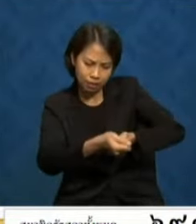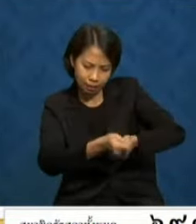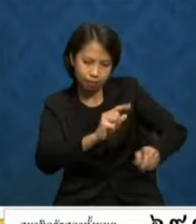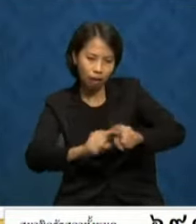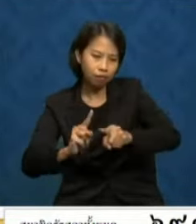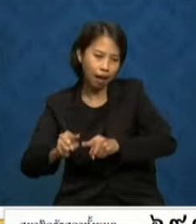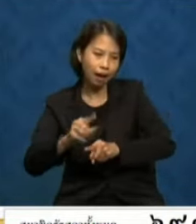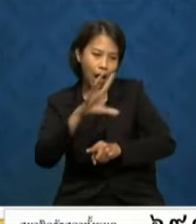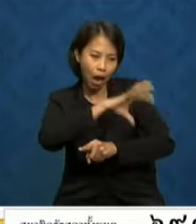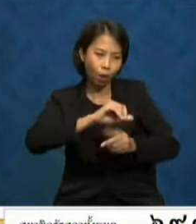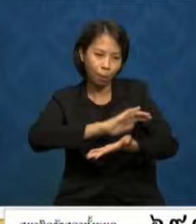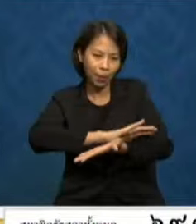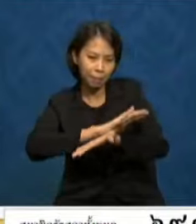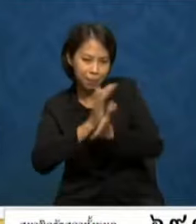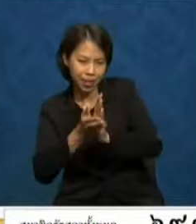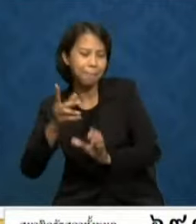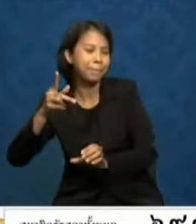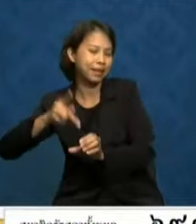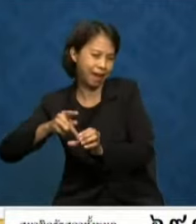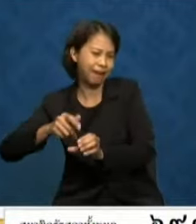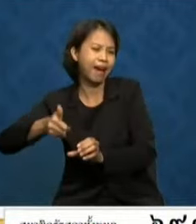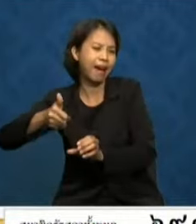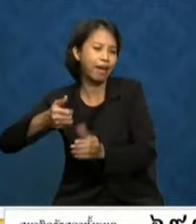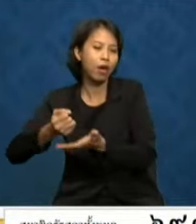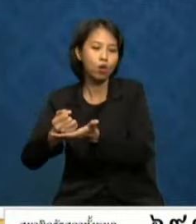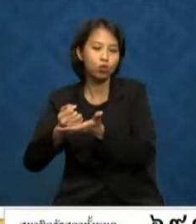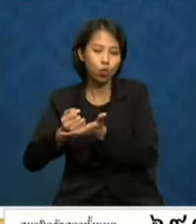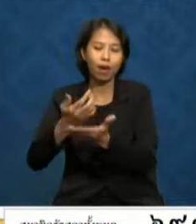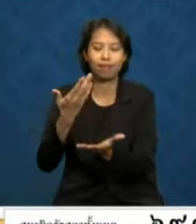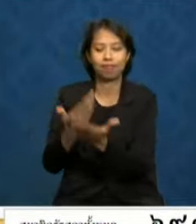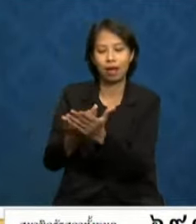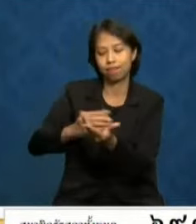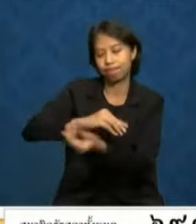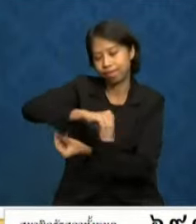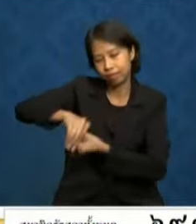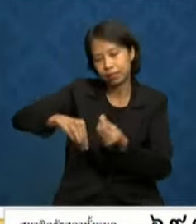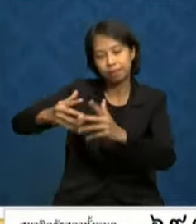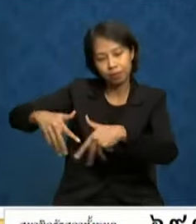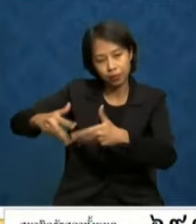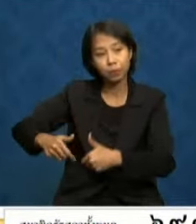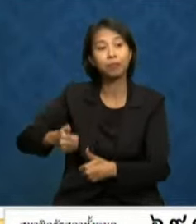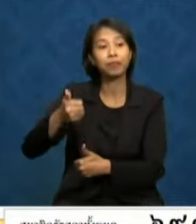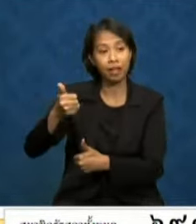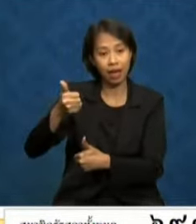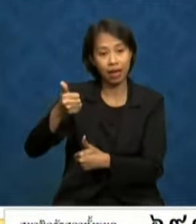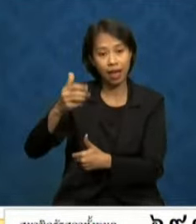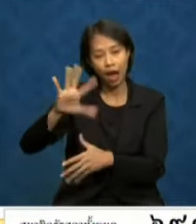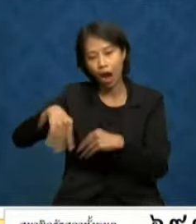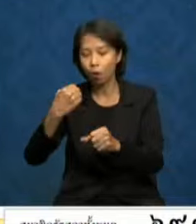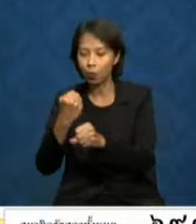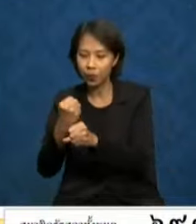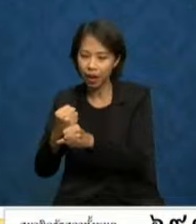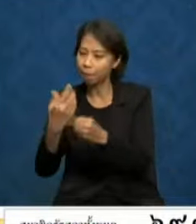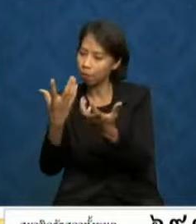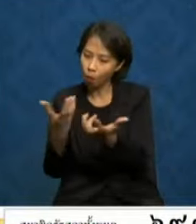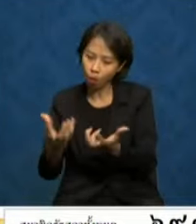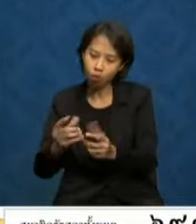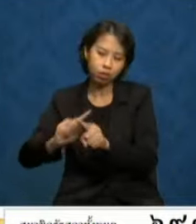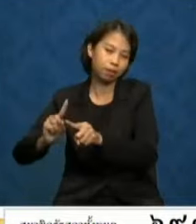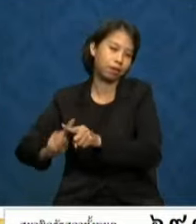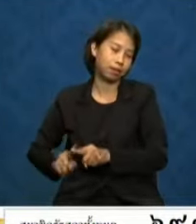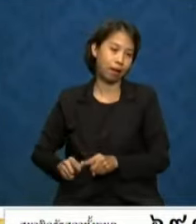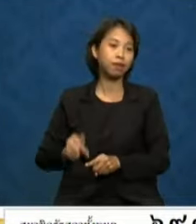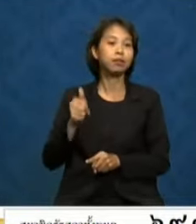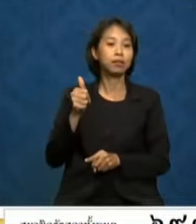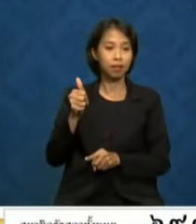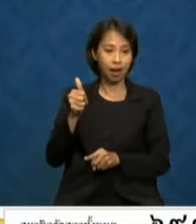ในรูปแบบต่างๆเพื่อเพิ่มรายได้ให้กับเกษตรกรขณะเดียวกันก็สามารถพัฒนาไปเป็นพลังงานหรือเป็นผลิตภัณฑ์รูปแบบใหม่ได้เนี่ย